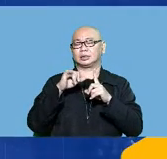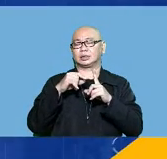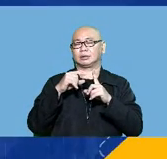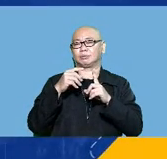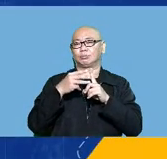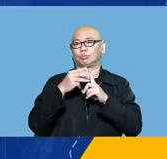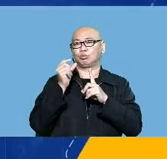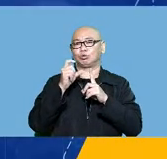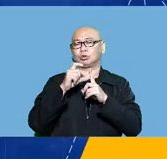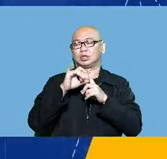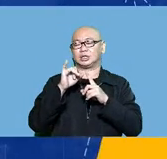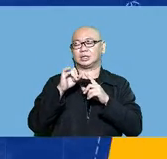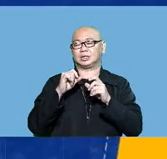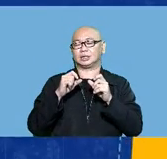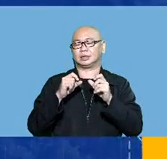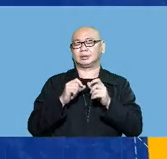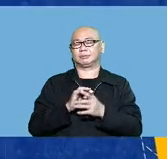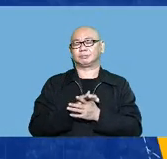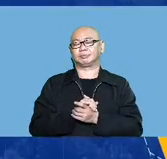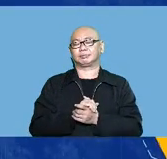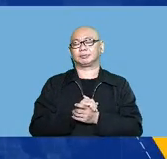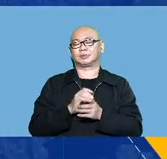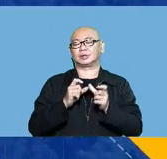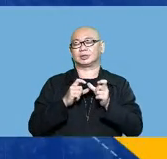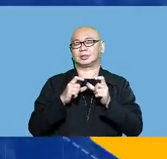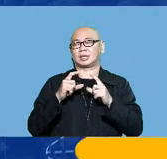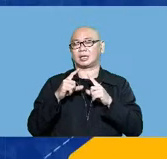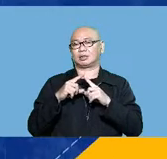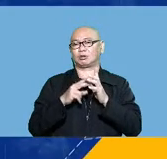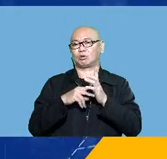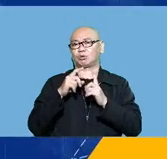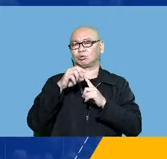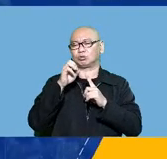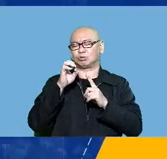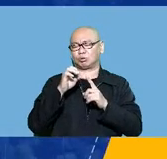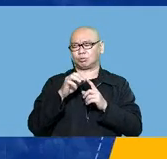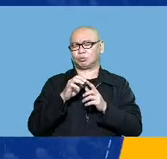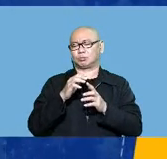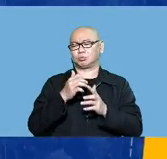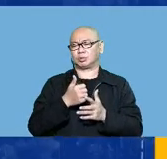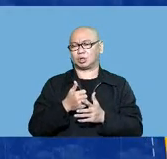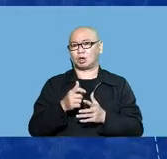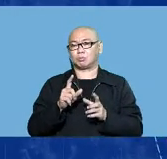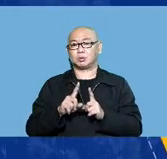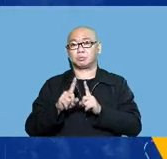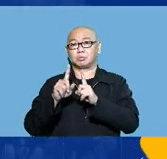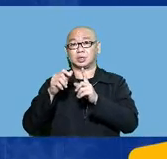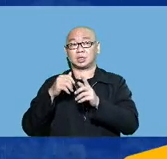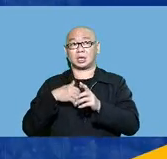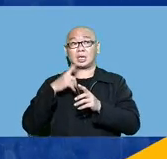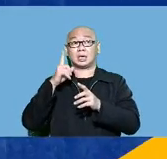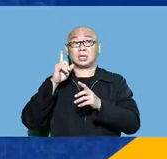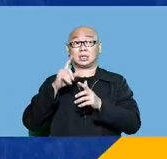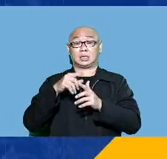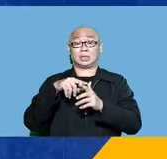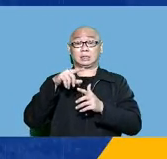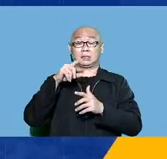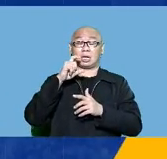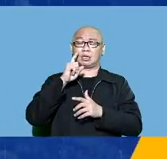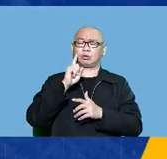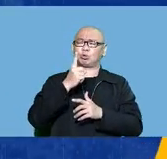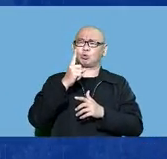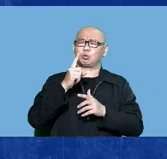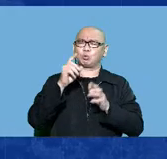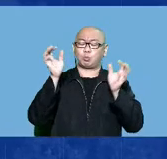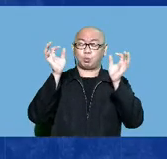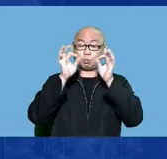Budi Santoso Wiknyo Soekarto, Diplom HE Hidrolik, yang beliau membimbing saya. Ini adalah salah satu